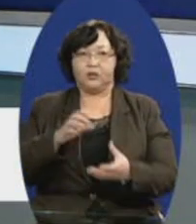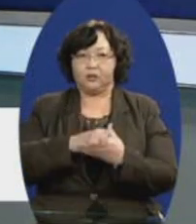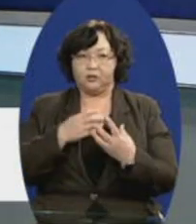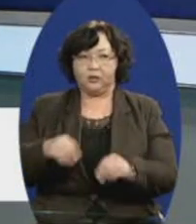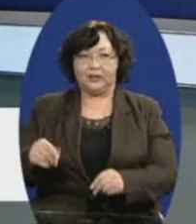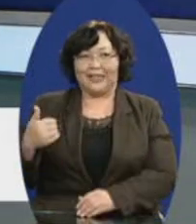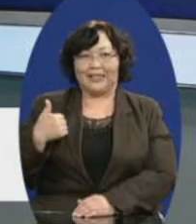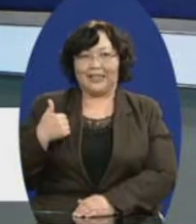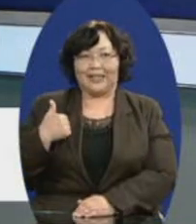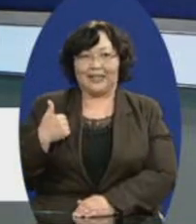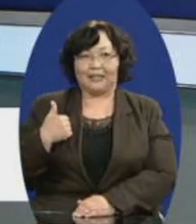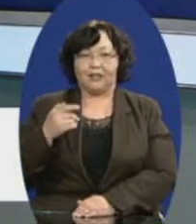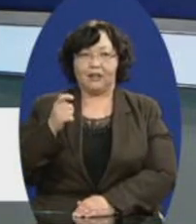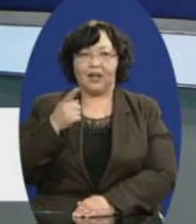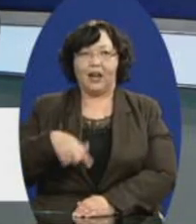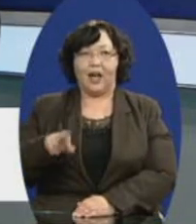улс.